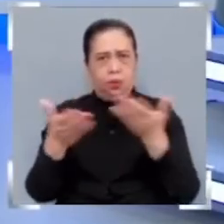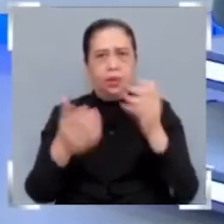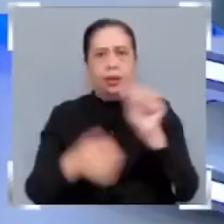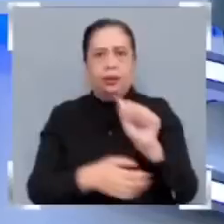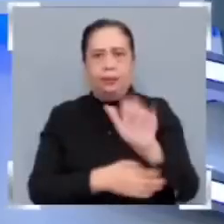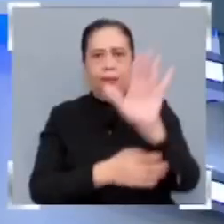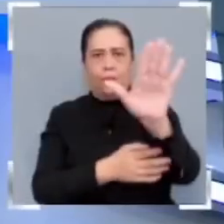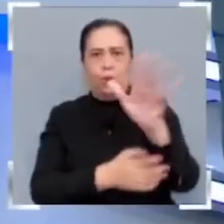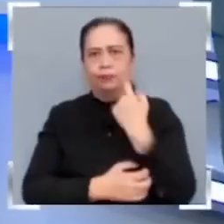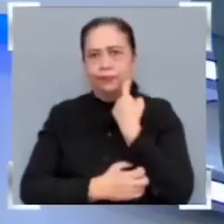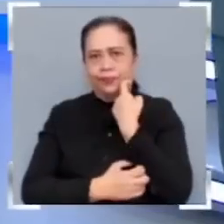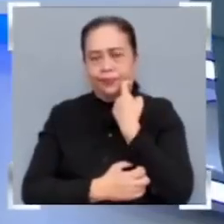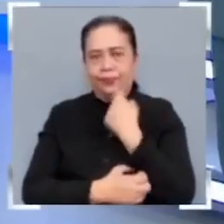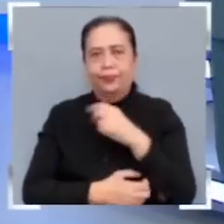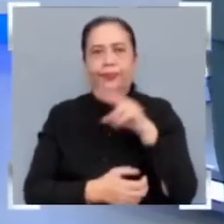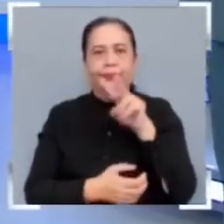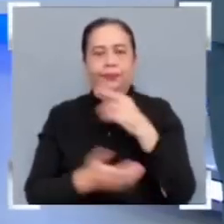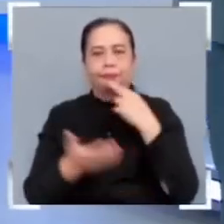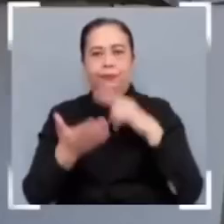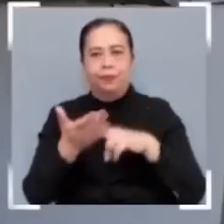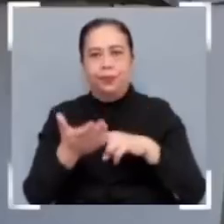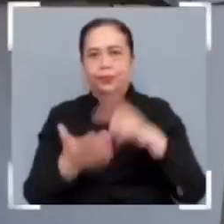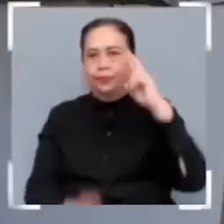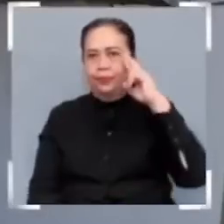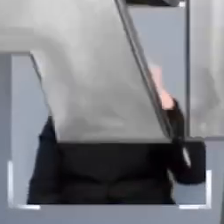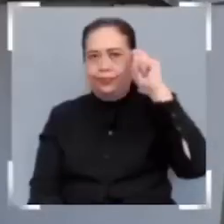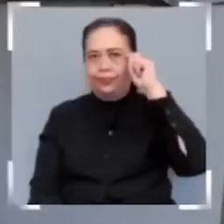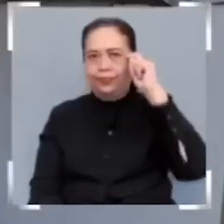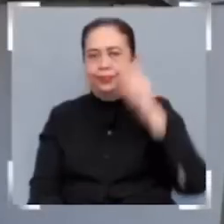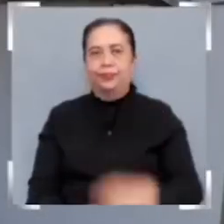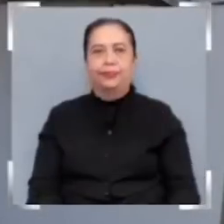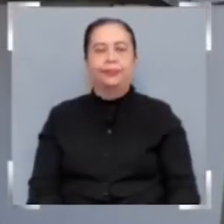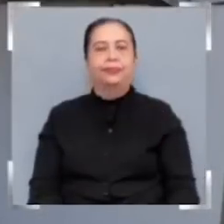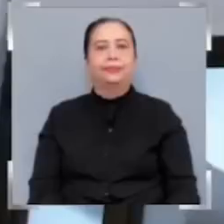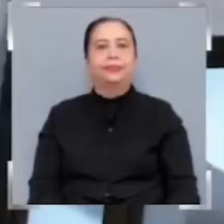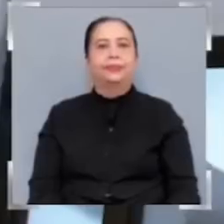Camacailan. Saksi si Rafi Tima.